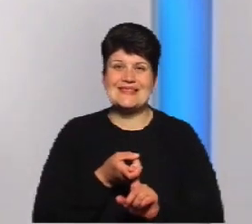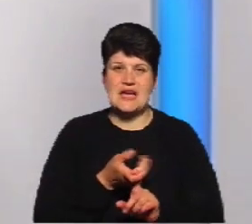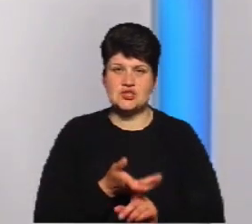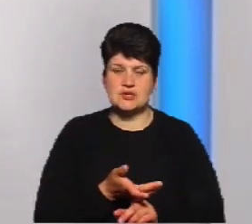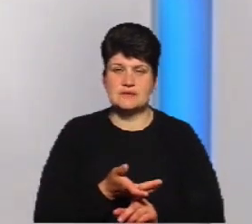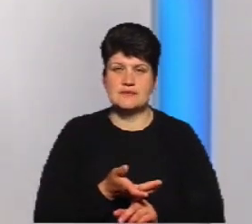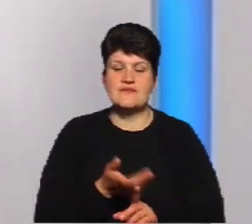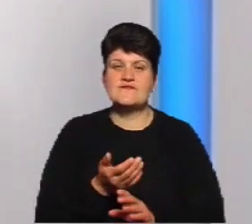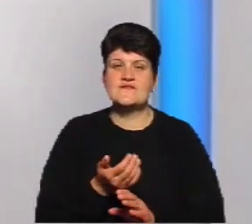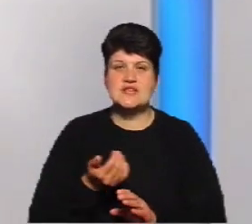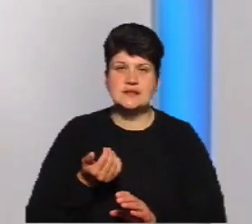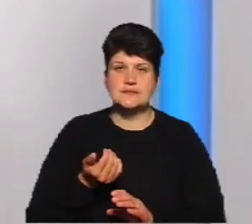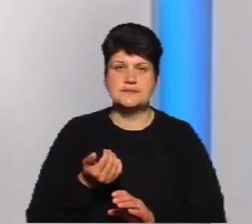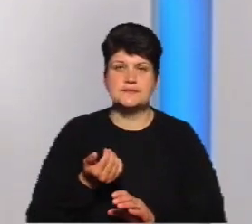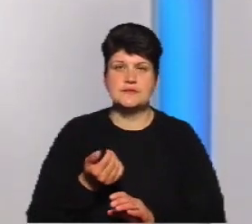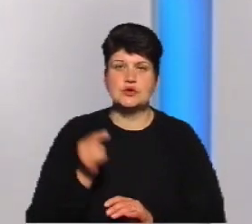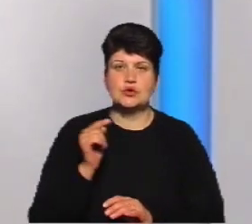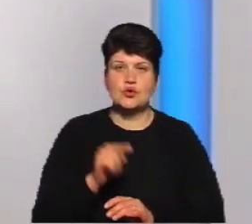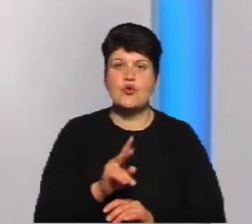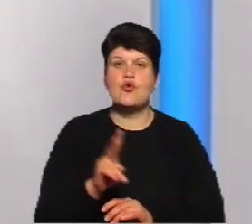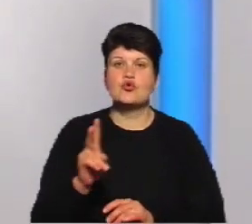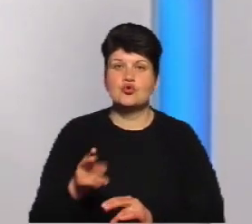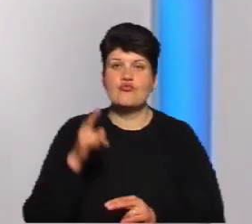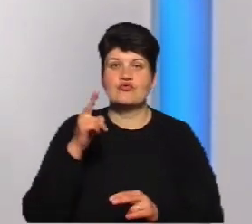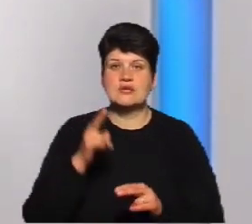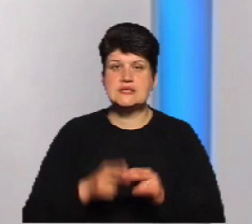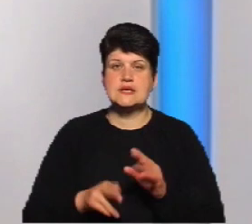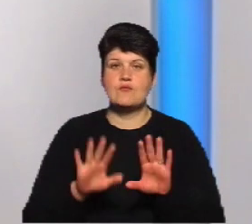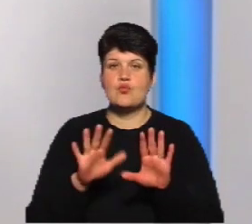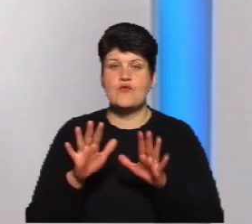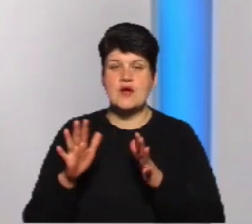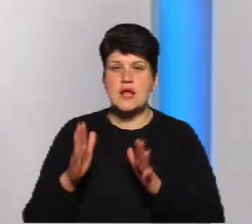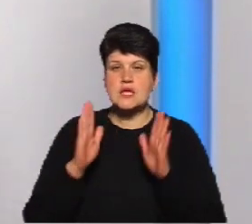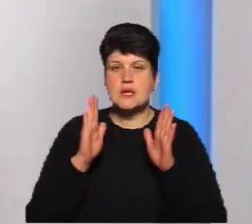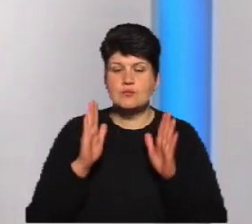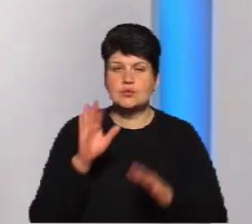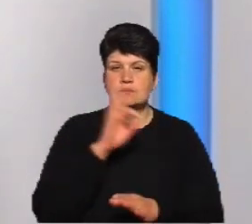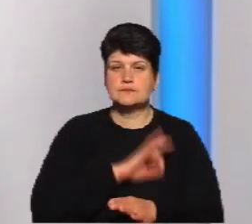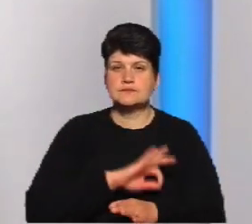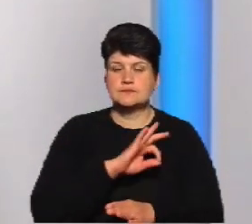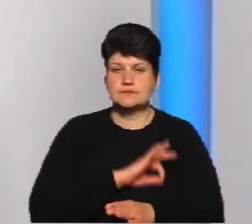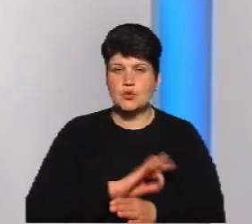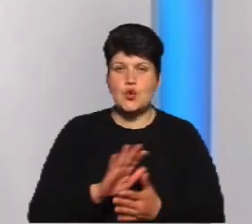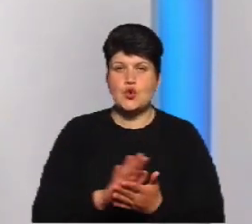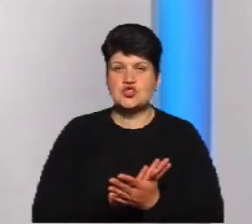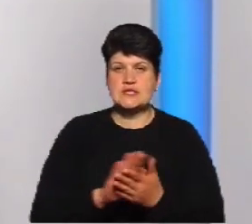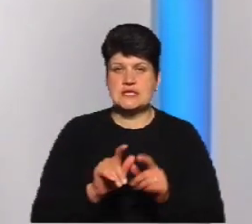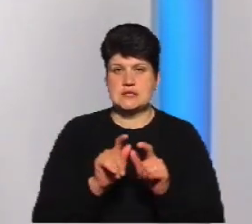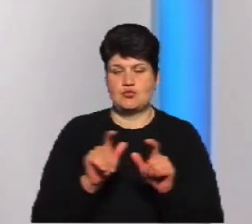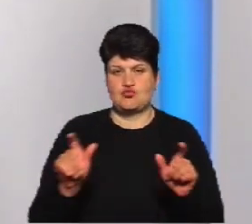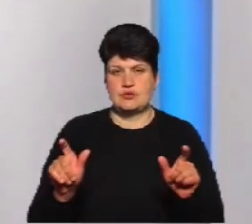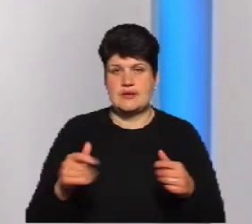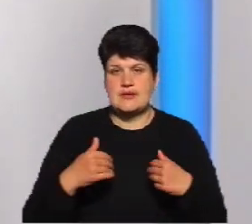залежить від того, хто в кінцевому варіанті буде експлуатувати очисні споруди. Я як